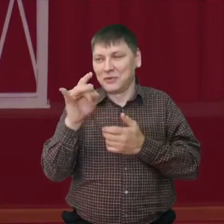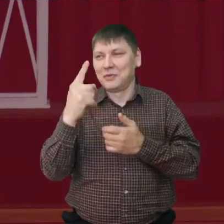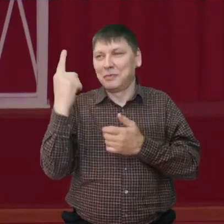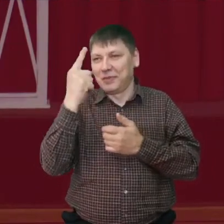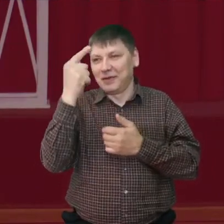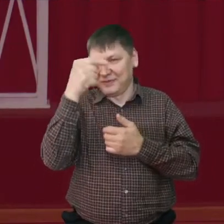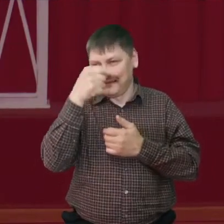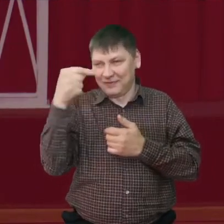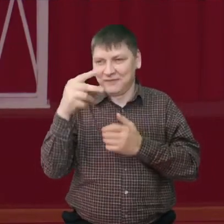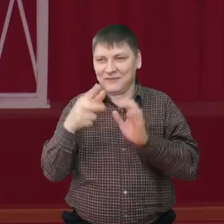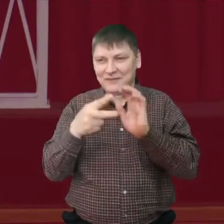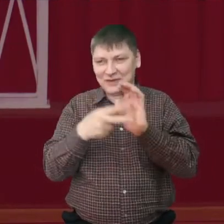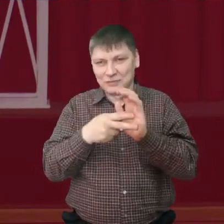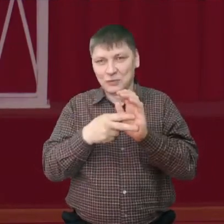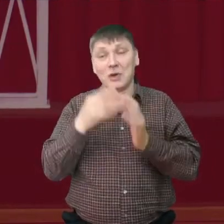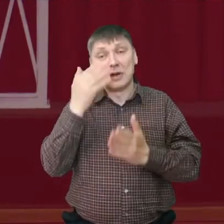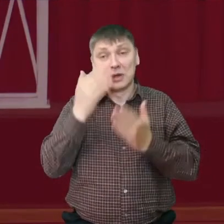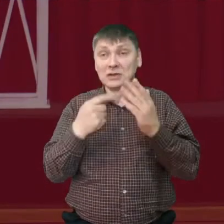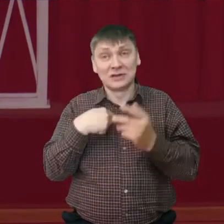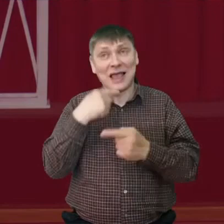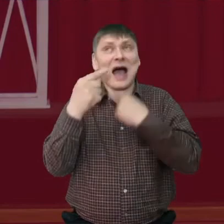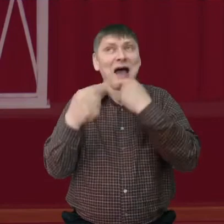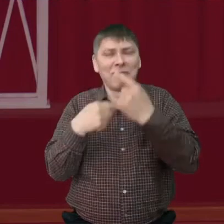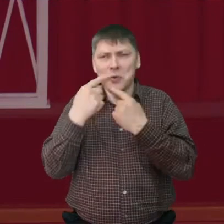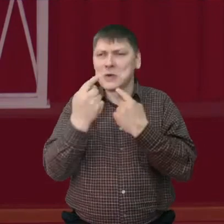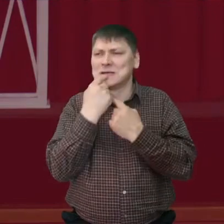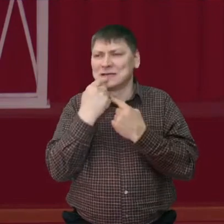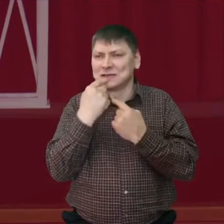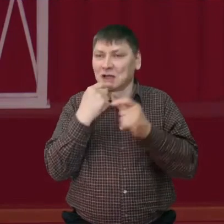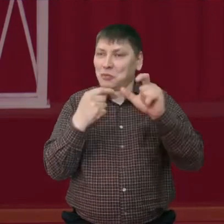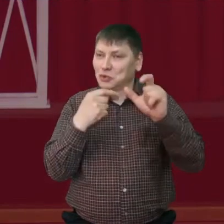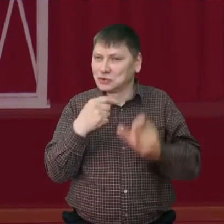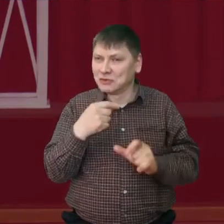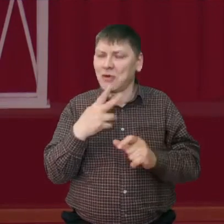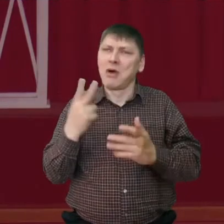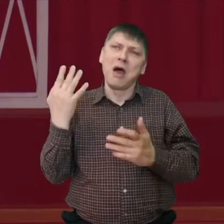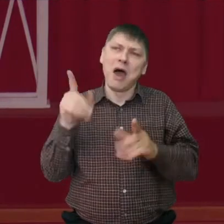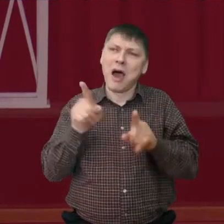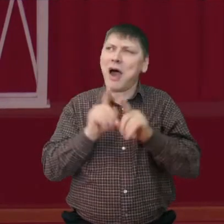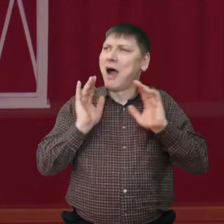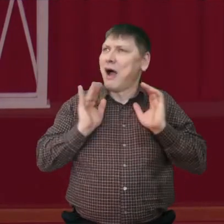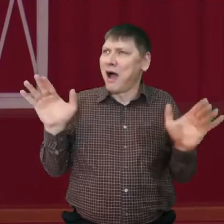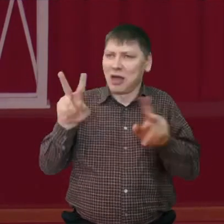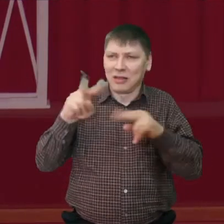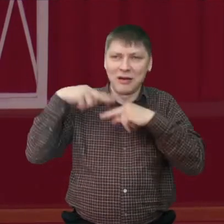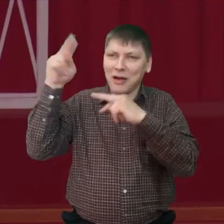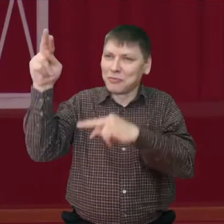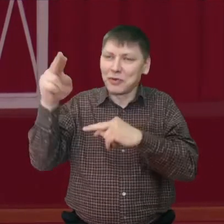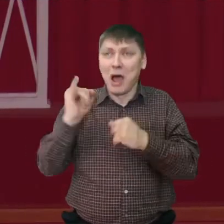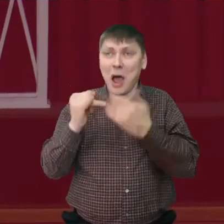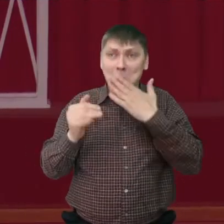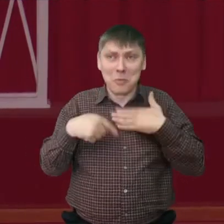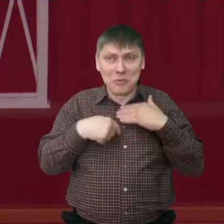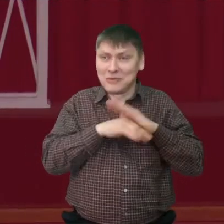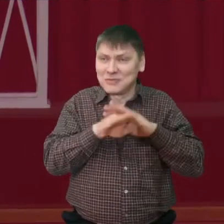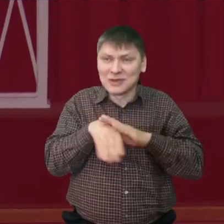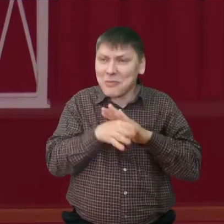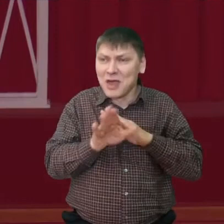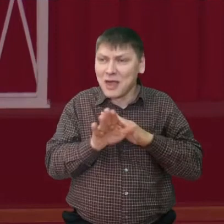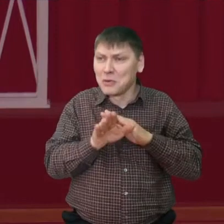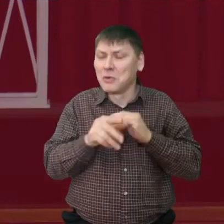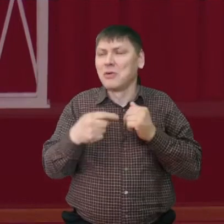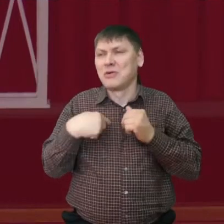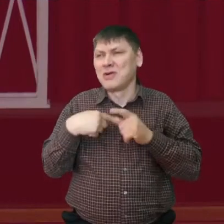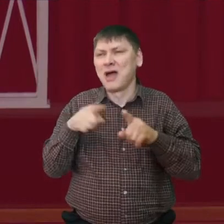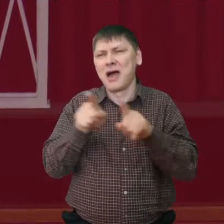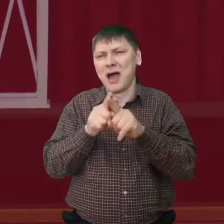стихи. «Если я говорю языками человеческими и ангельскими, а любви не имею, то я медь